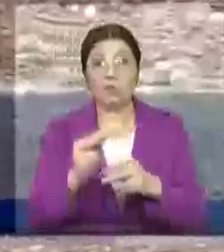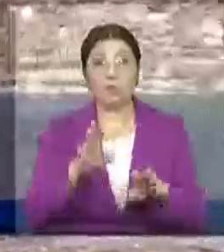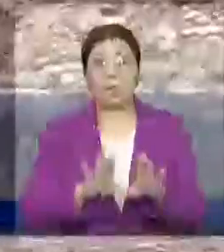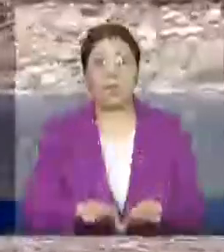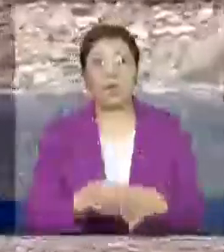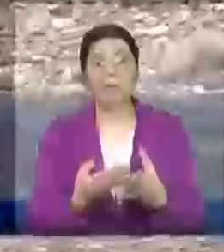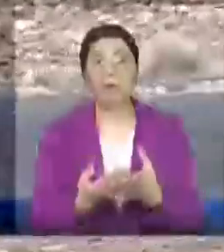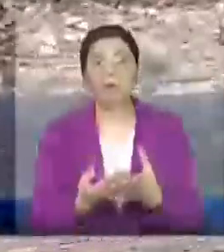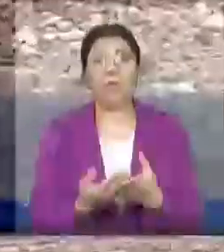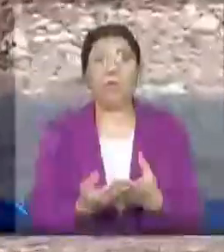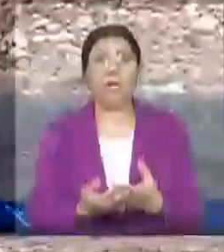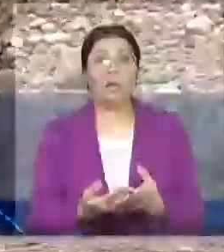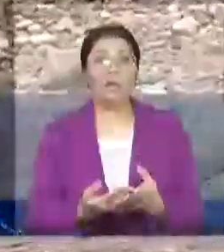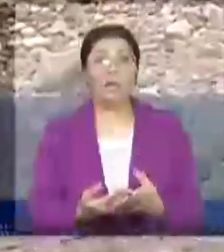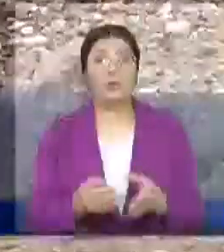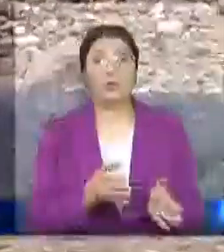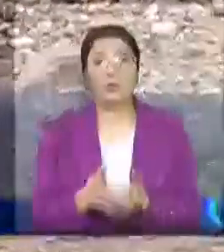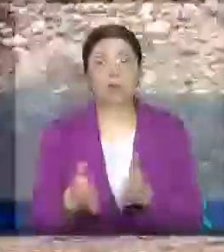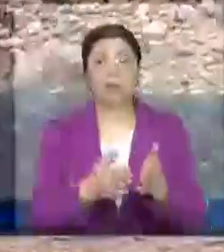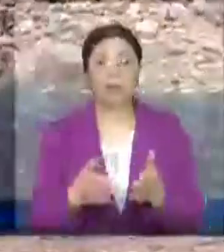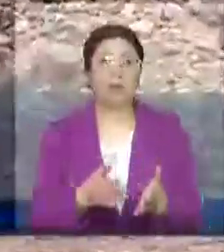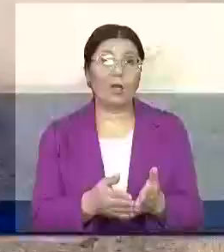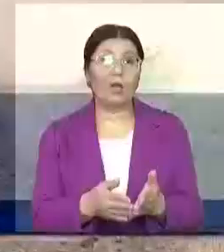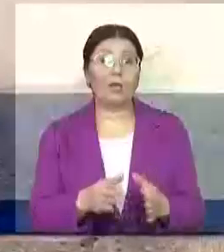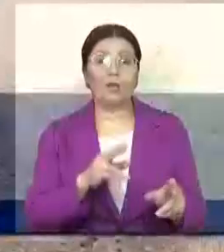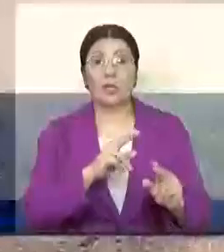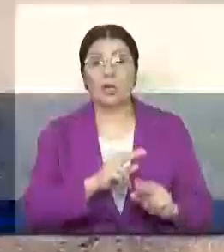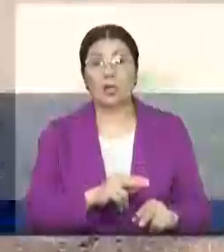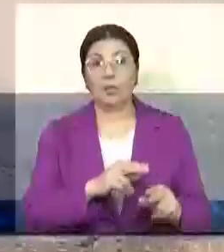шақырымда дайындық жұмыстары қолға алынған. Жол құрылысы шілдеде аяқталмақ.